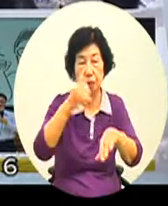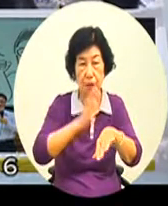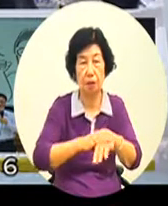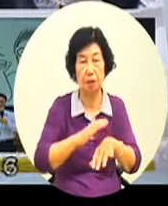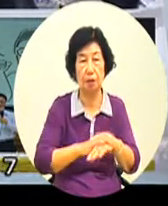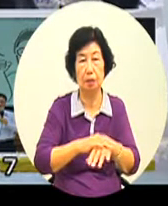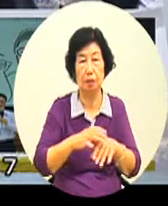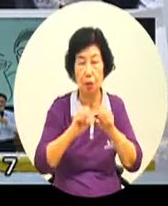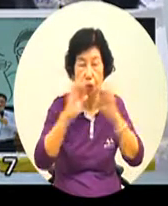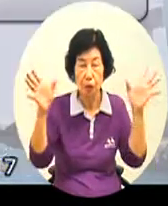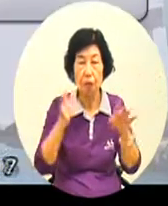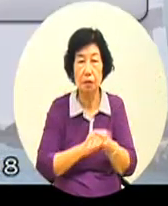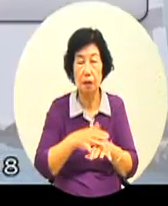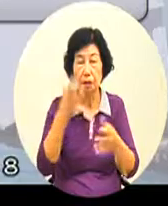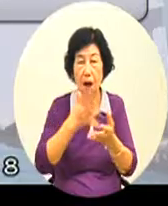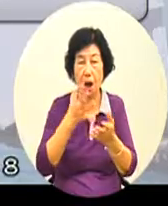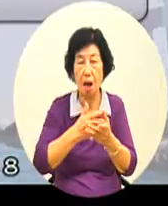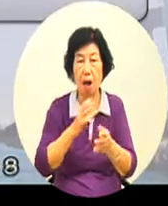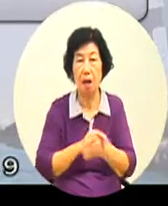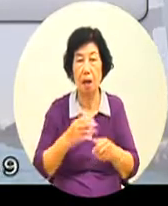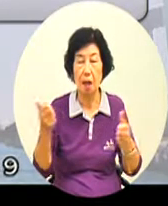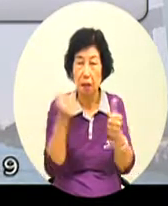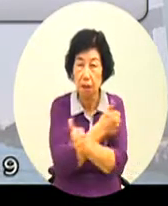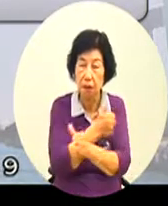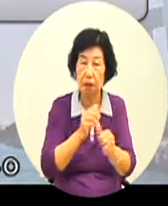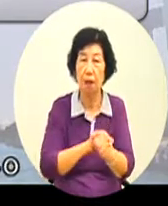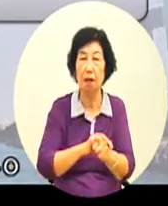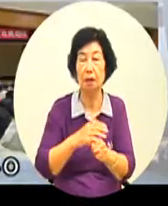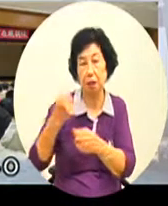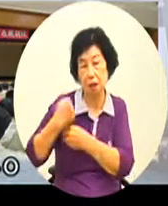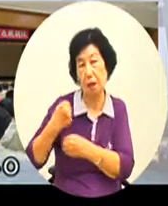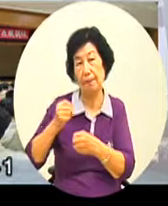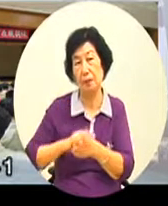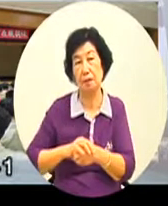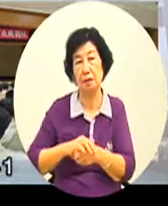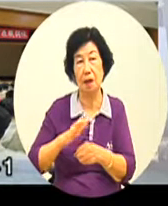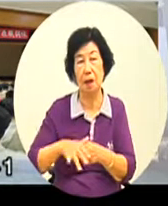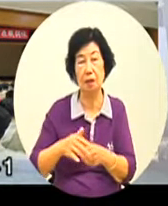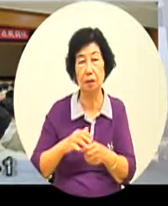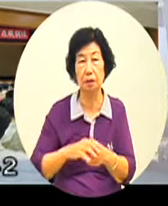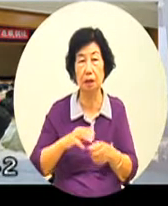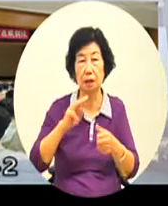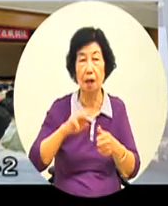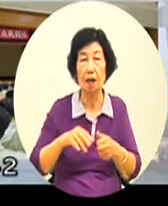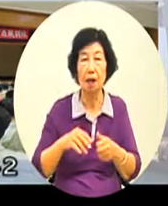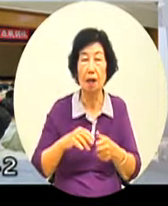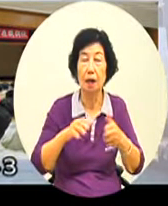习。在替代役男方面，在职训练、法纪教育